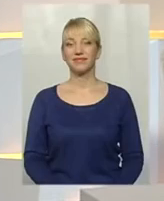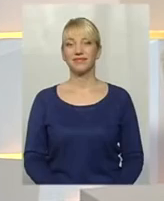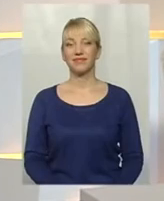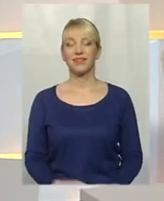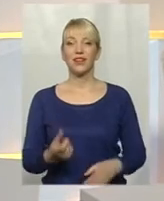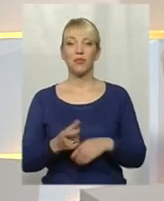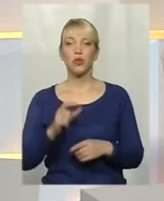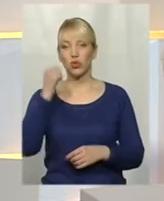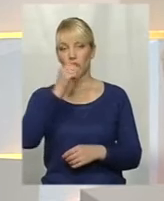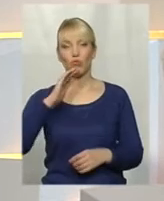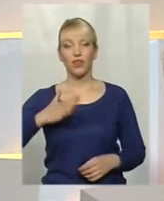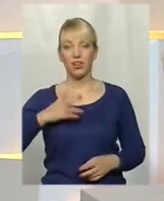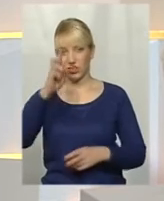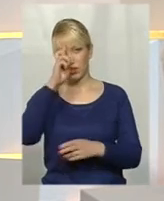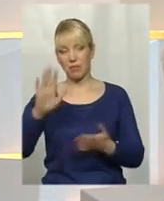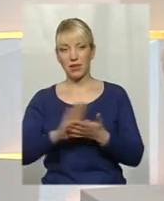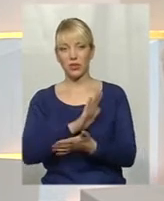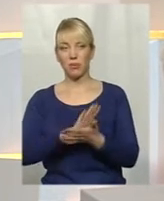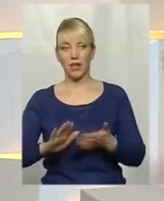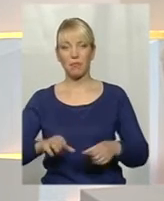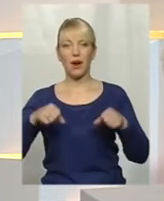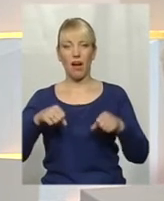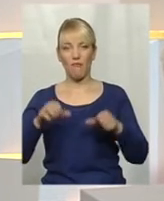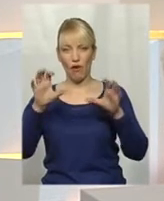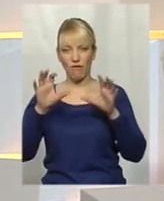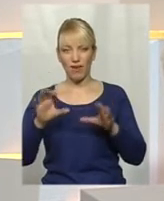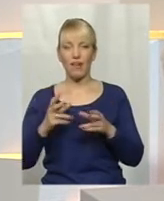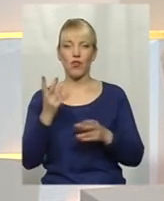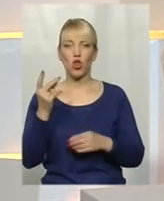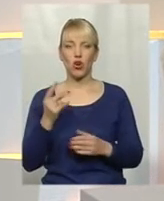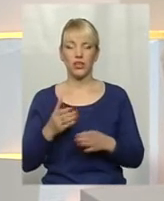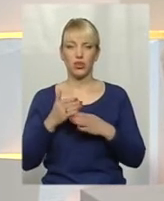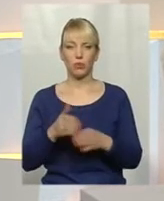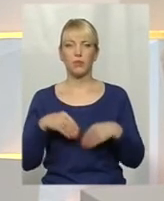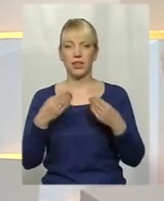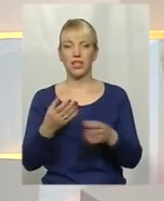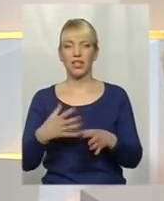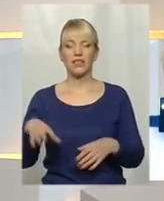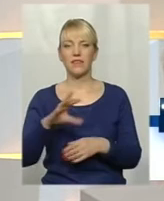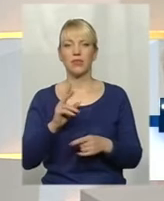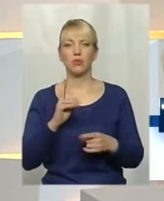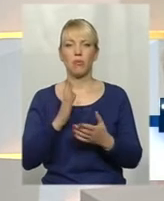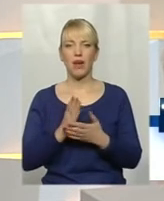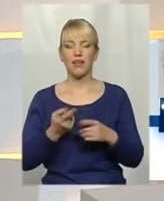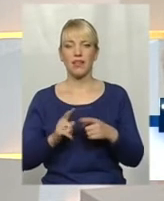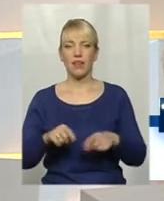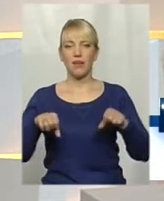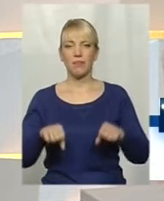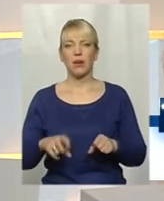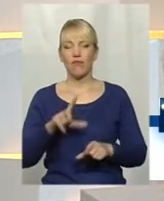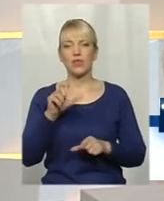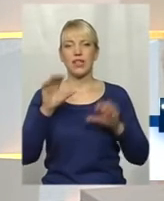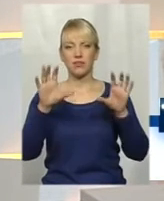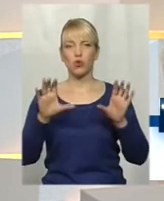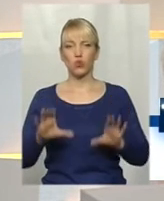Більше року у нашій державі безоплатна правова вторинна допомога надається всім, хто має на неї право за законом,